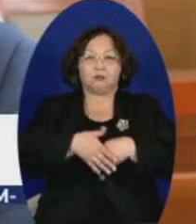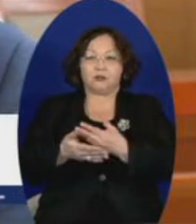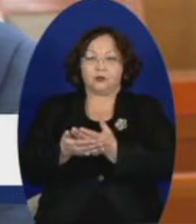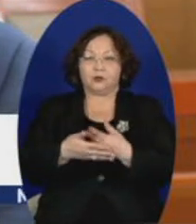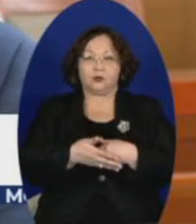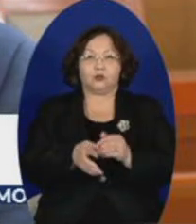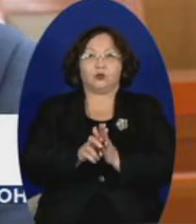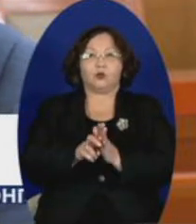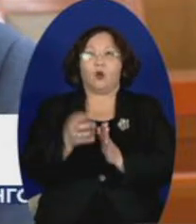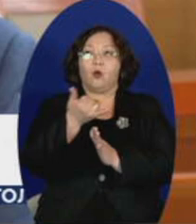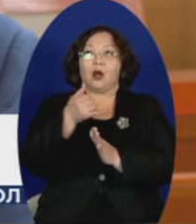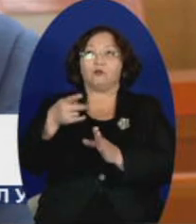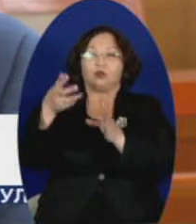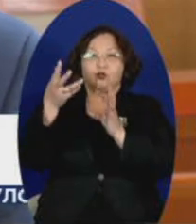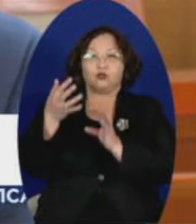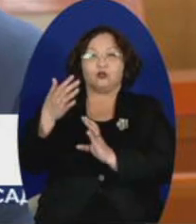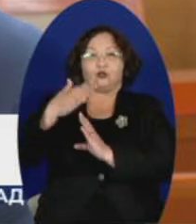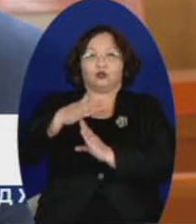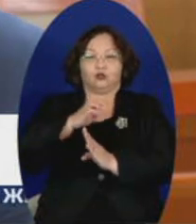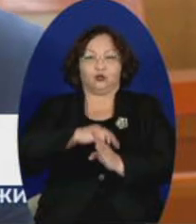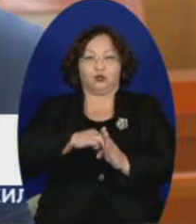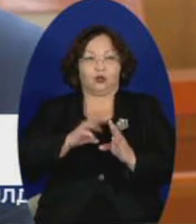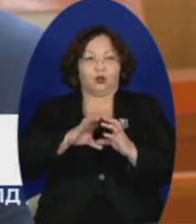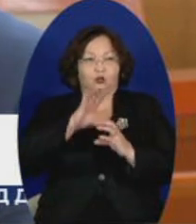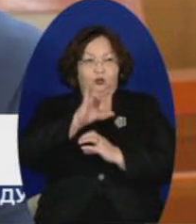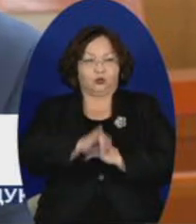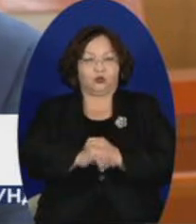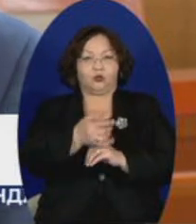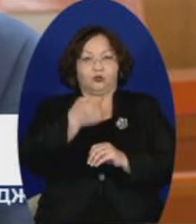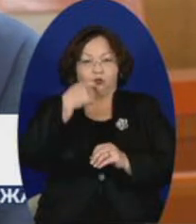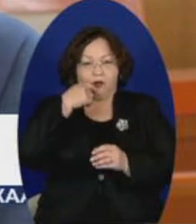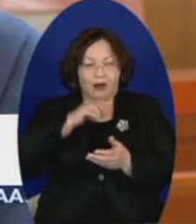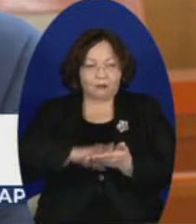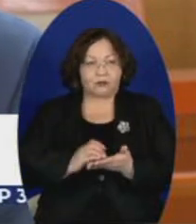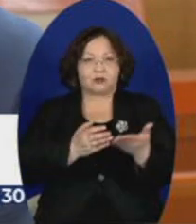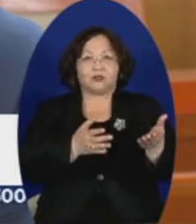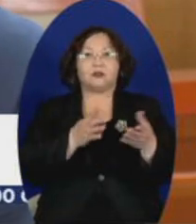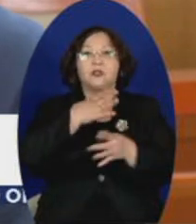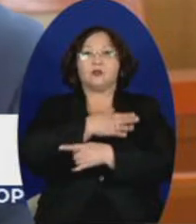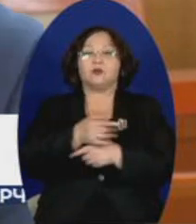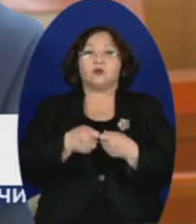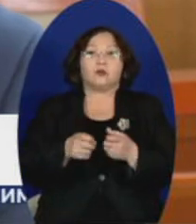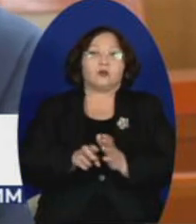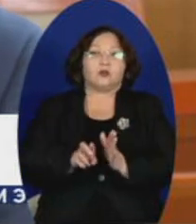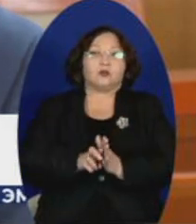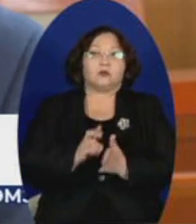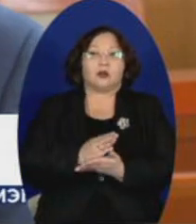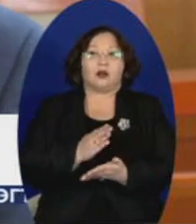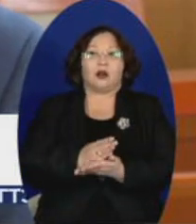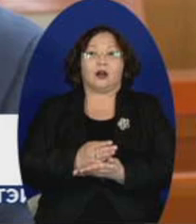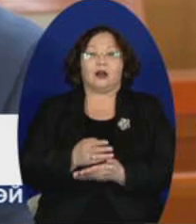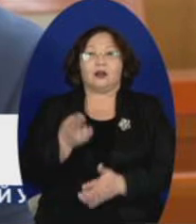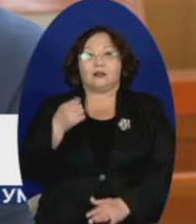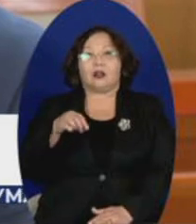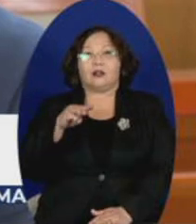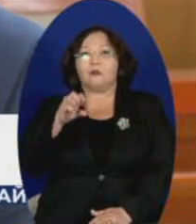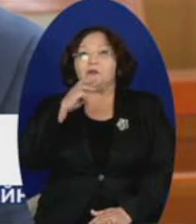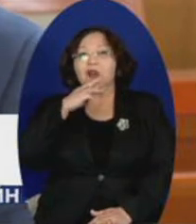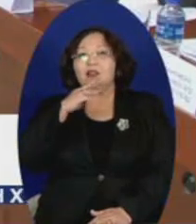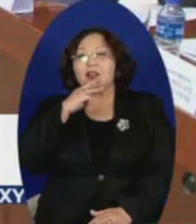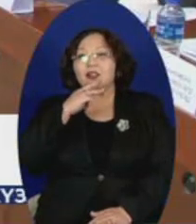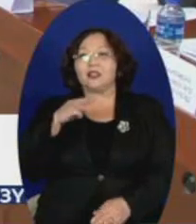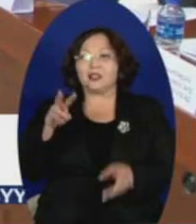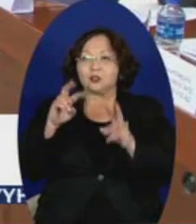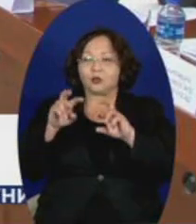амьсгалын өөрчлөлт эсрэг дэлхийн одоо олон улсын өмнө хүлээсэн үүрэг амлалтуудад биелэх боломж байна гэдэг тал дээр дата анализуд хийгдэж байгаа гэж ойлгож болно